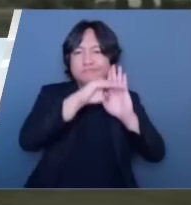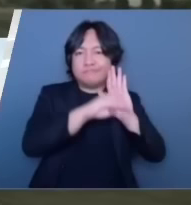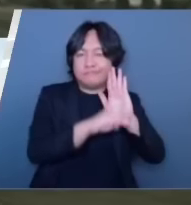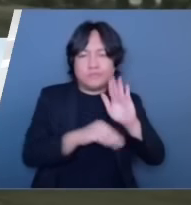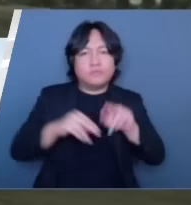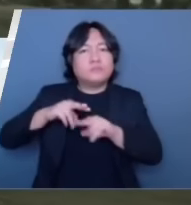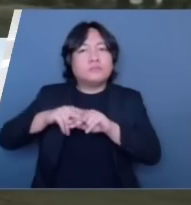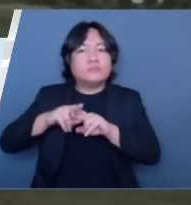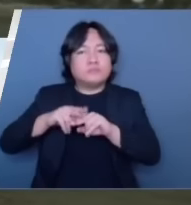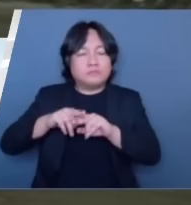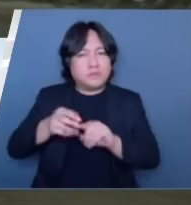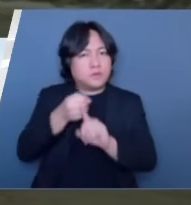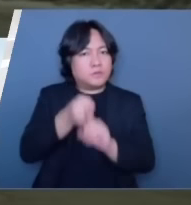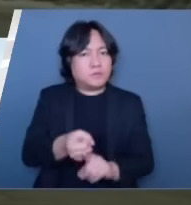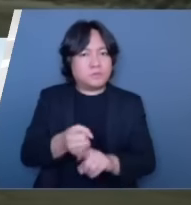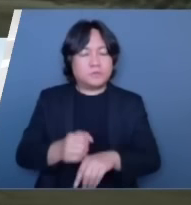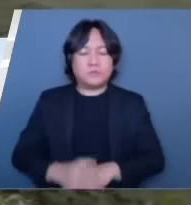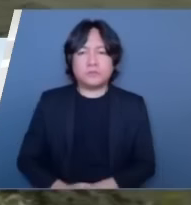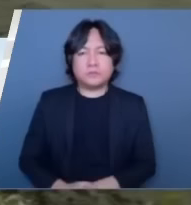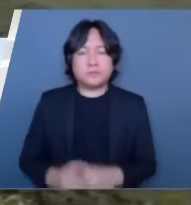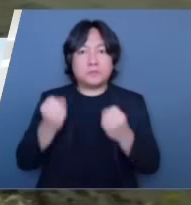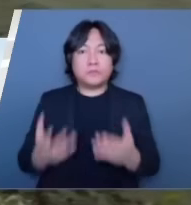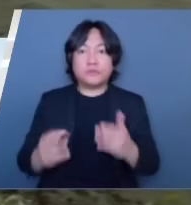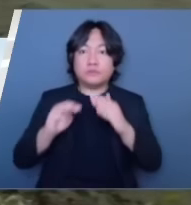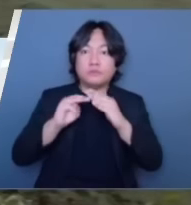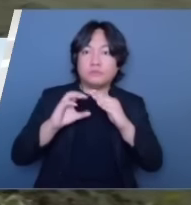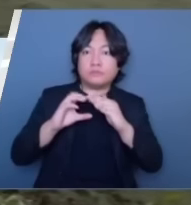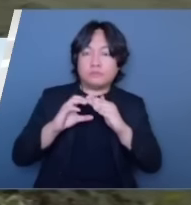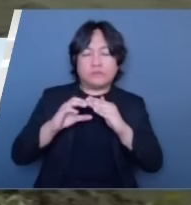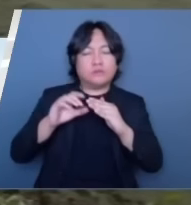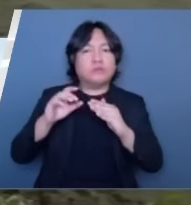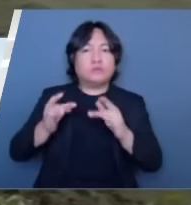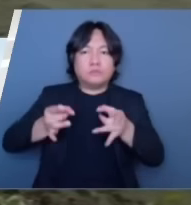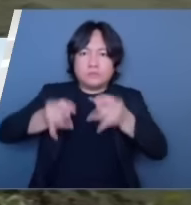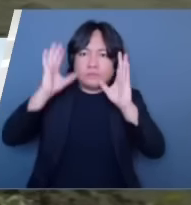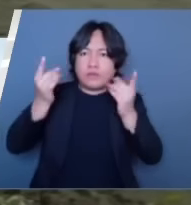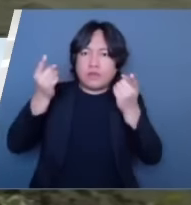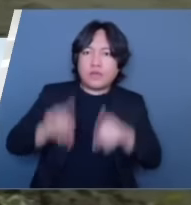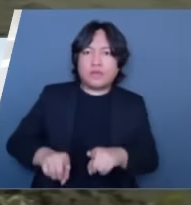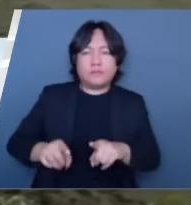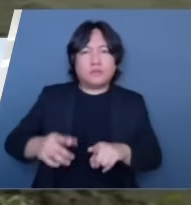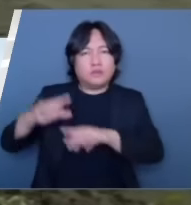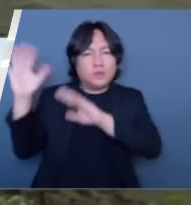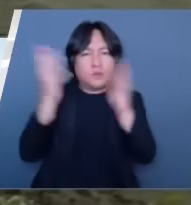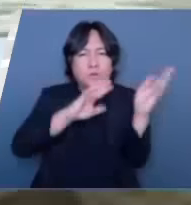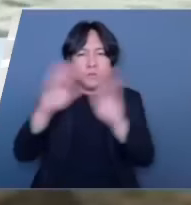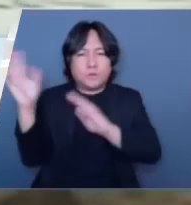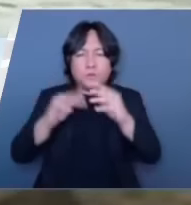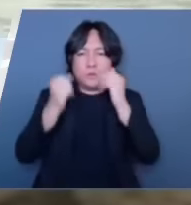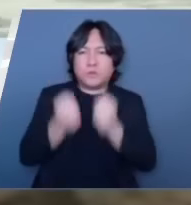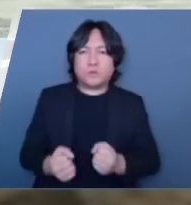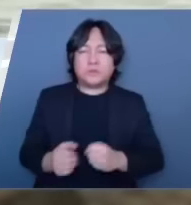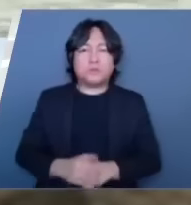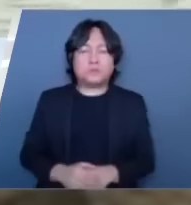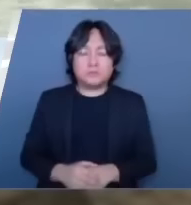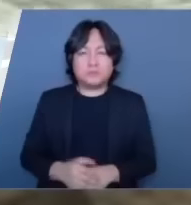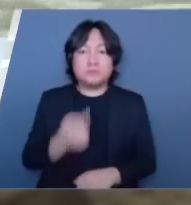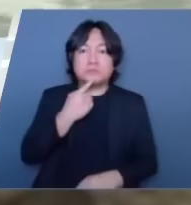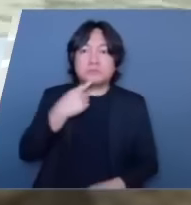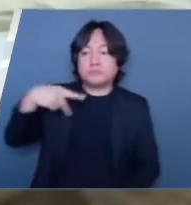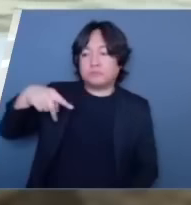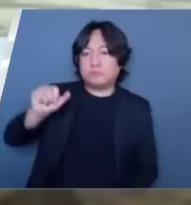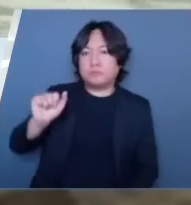mga coastal municipalities na maaaring maapektuhan nitong storm surge na according po sa PAGASA,